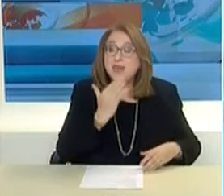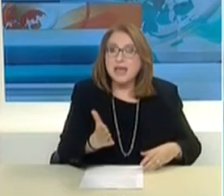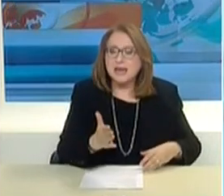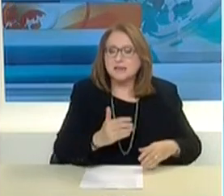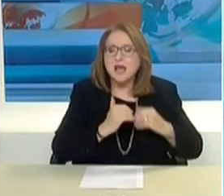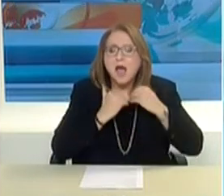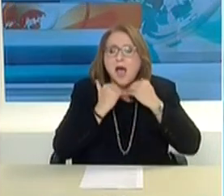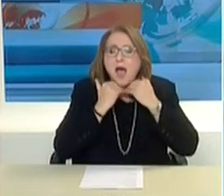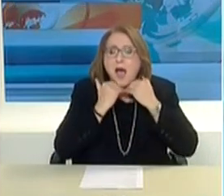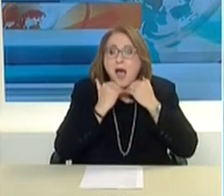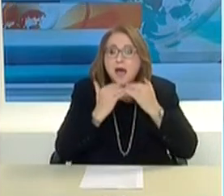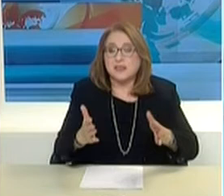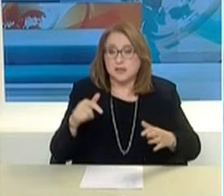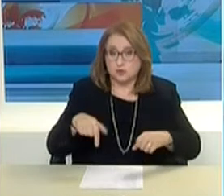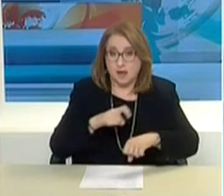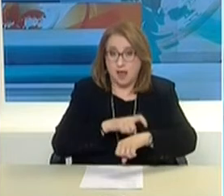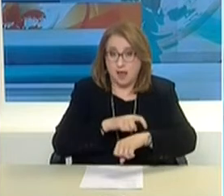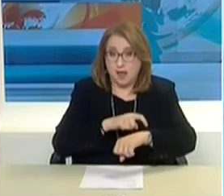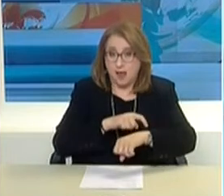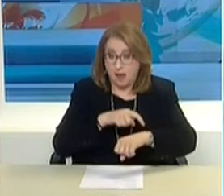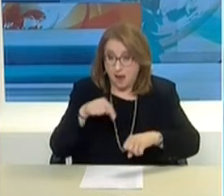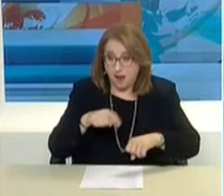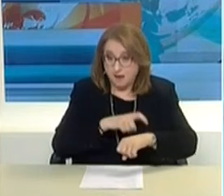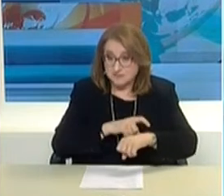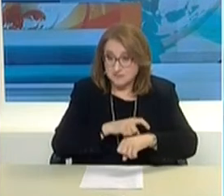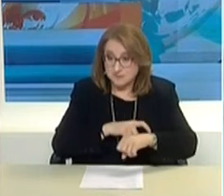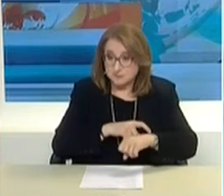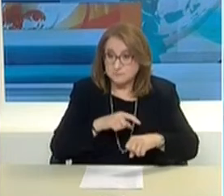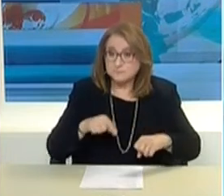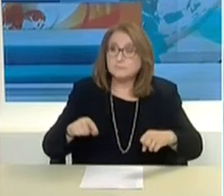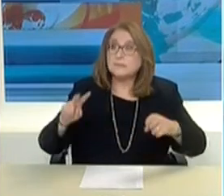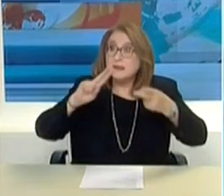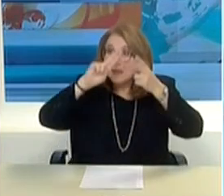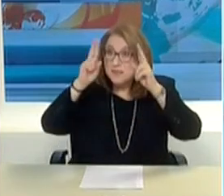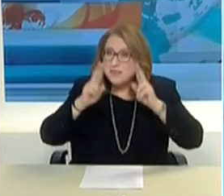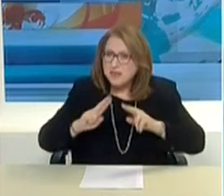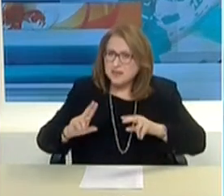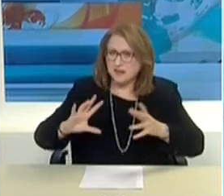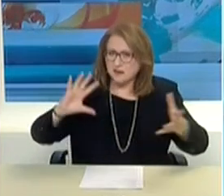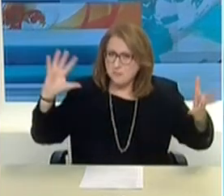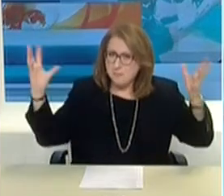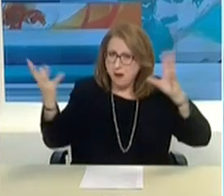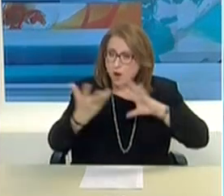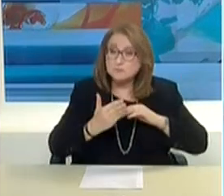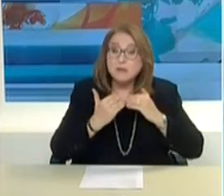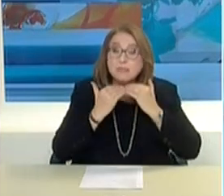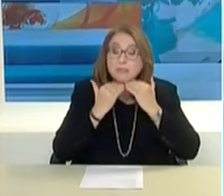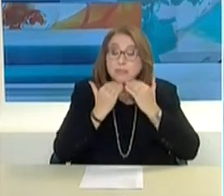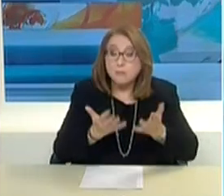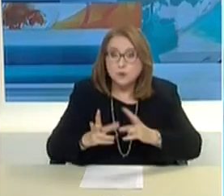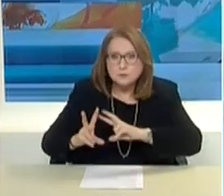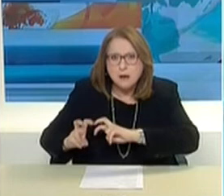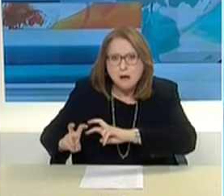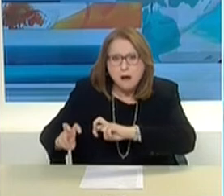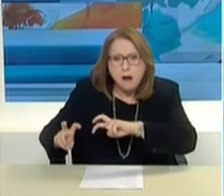και με την επάρκεια των μέσων που υπάρχουν στη διεθνή και παγκόσμια αγορά να κάνει κανείς εξαντλητικό έλεγχο